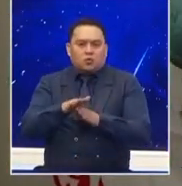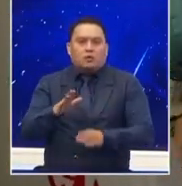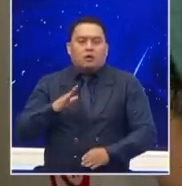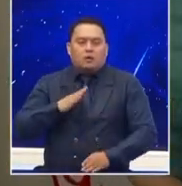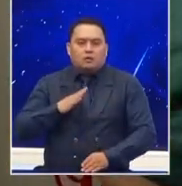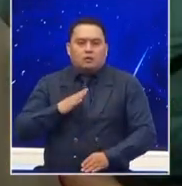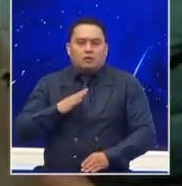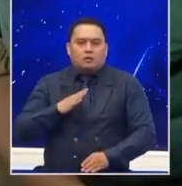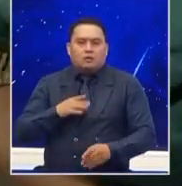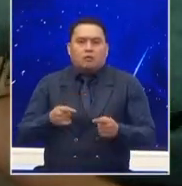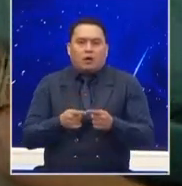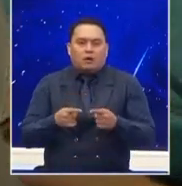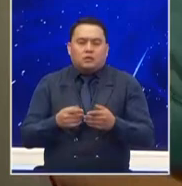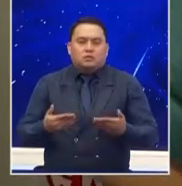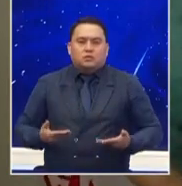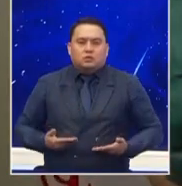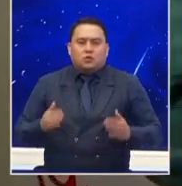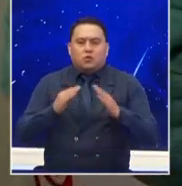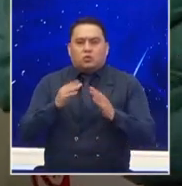Қалада жүргеннен қараған дегештілген жақсы екен.